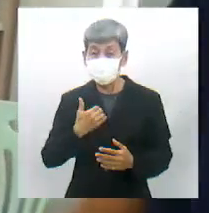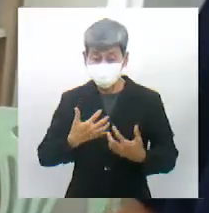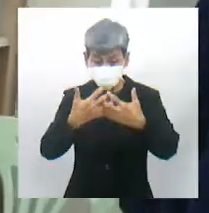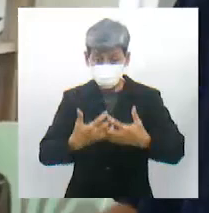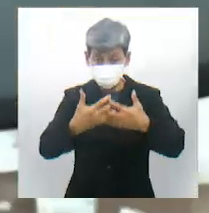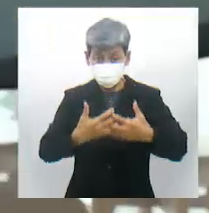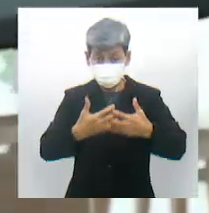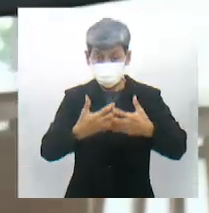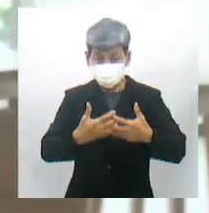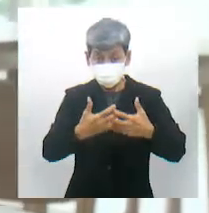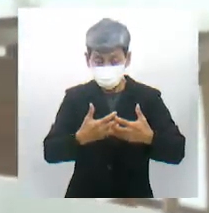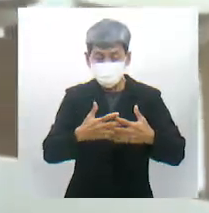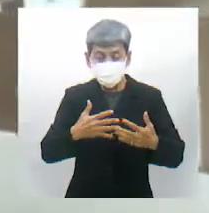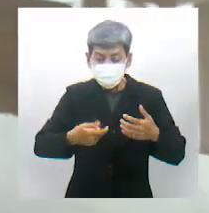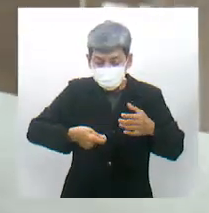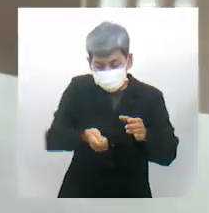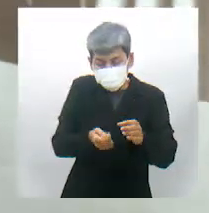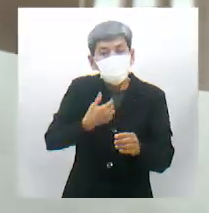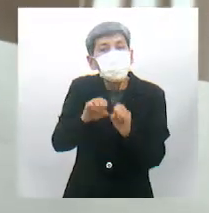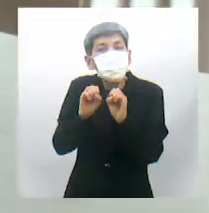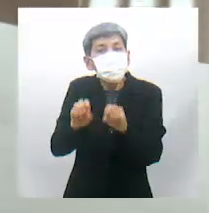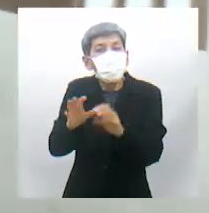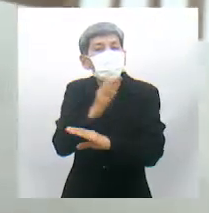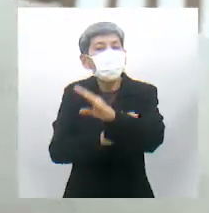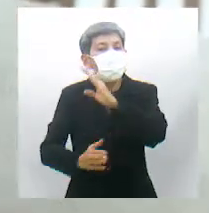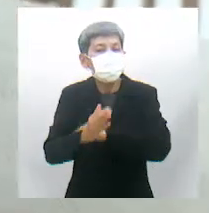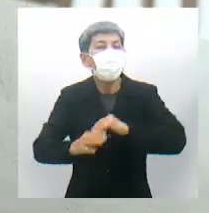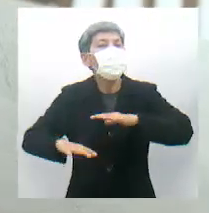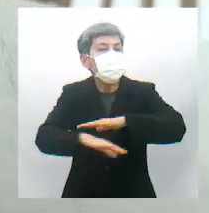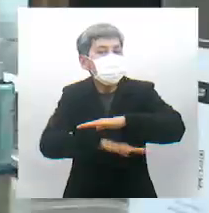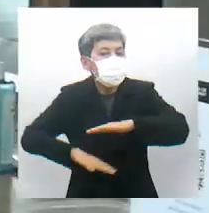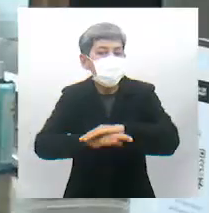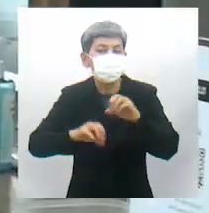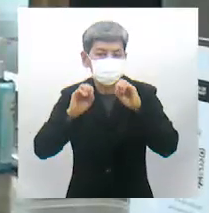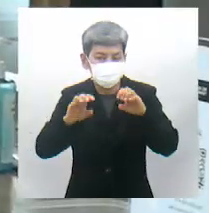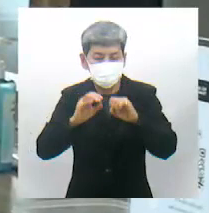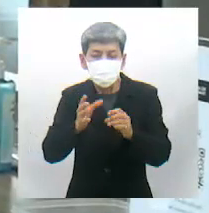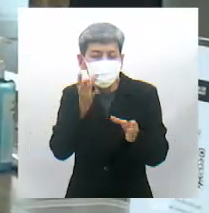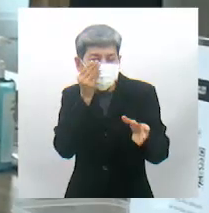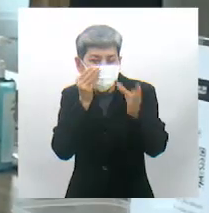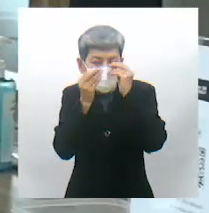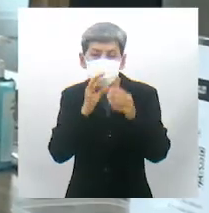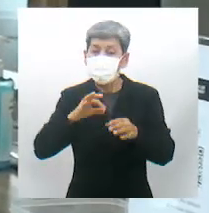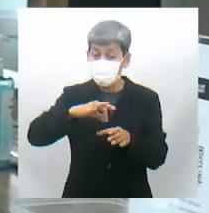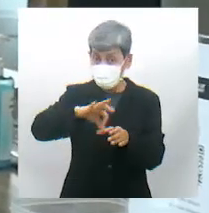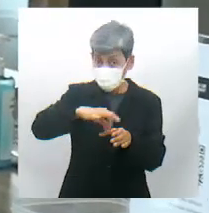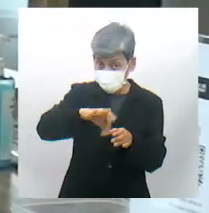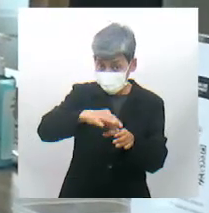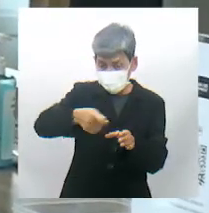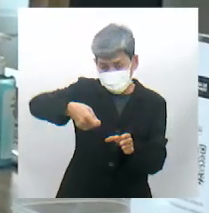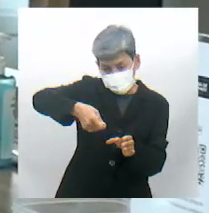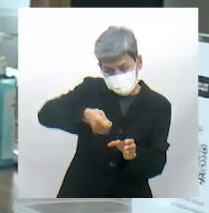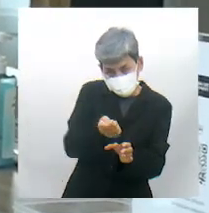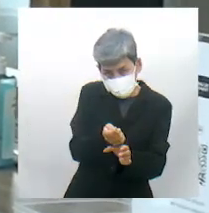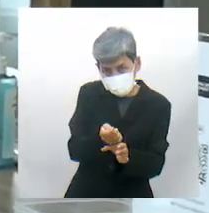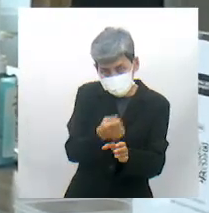เนี่ยเราก็จะเป็นการสอนให้กับคนพิการนะคะเป็นแบบเบื้องต้นค่ะให้เรียนรู้เกี่ยวกับการทำกาแฟ